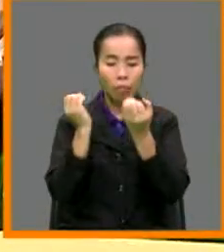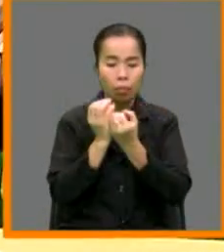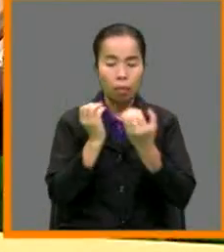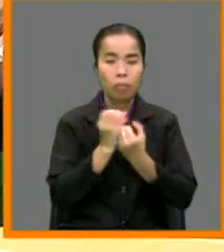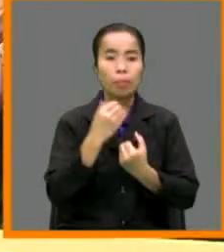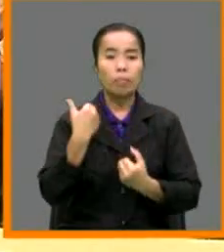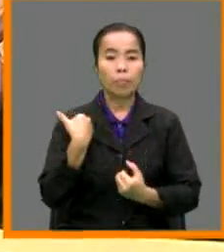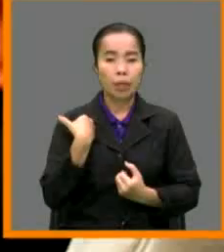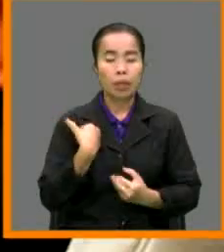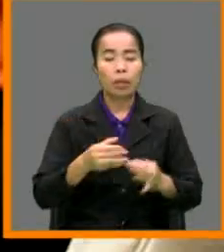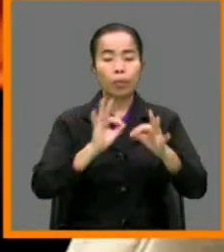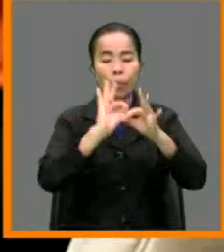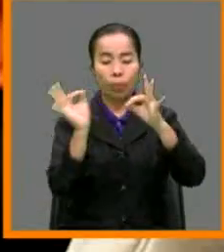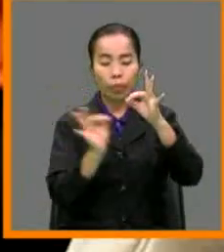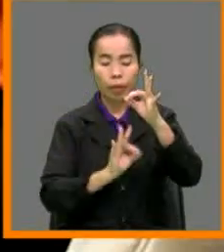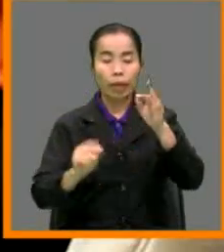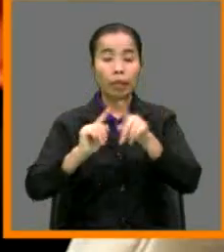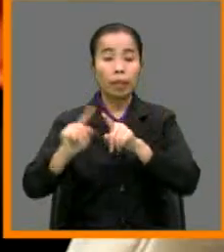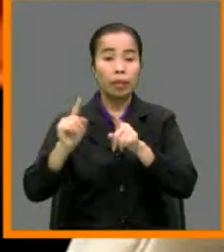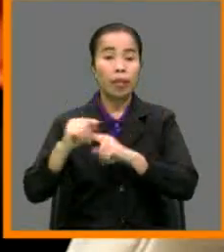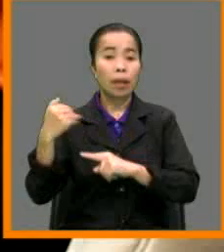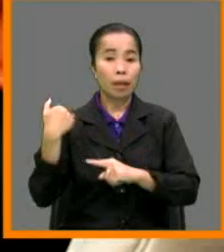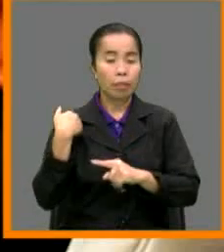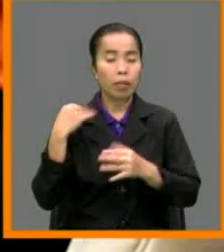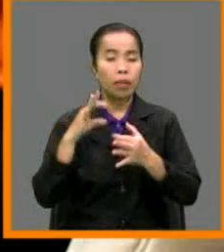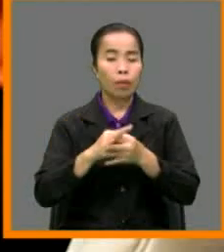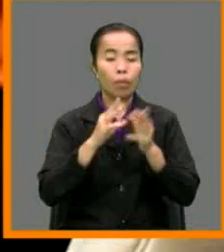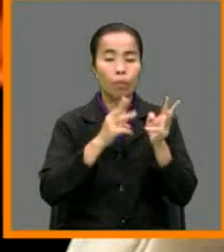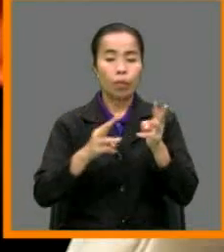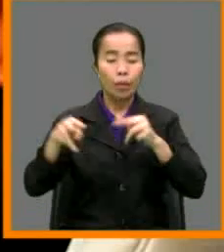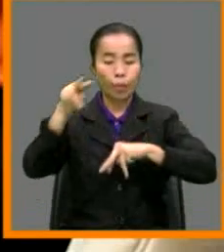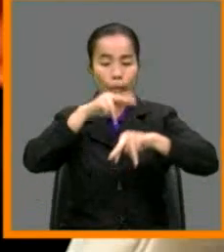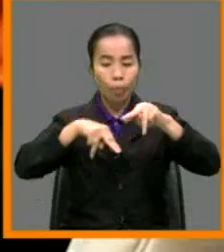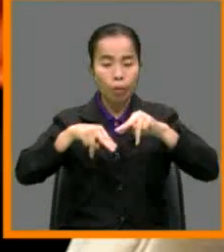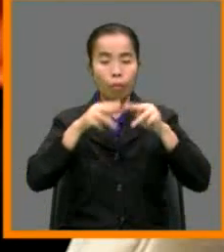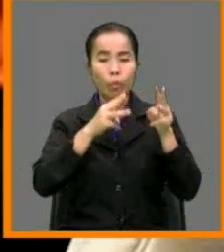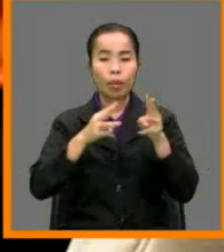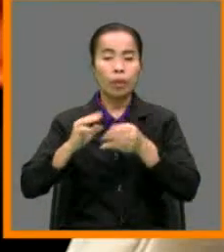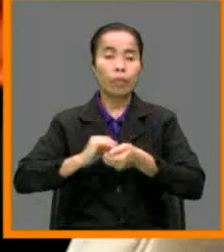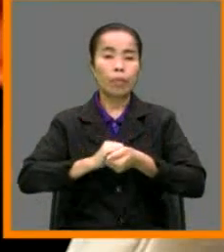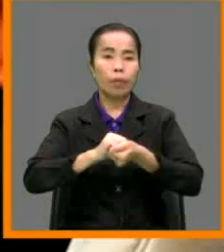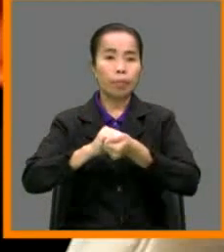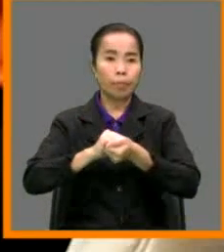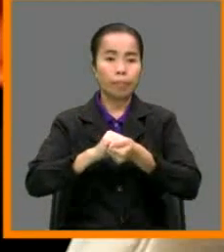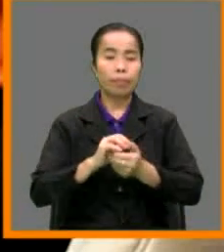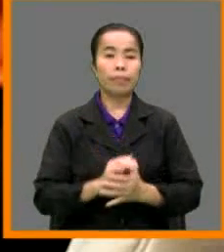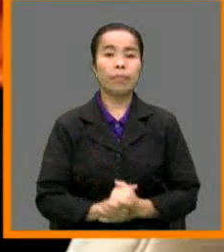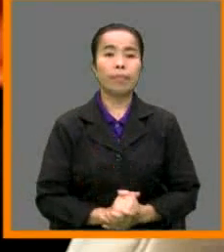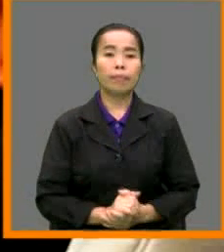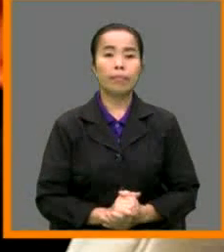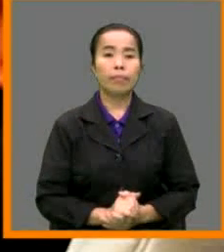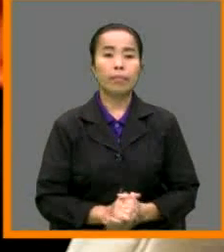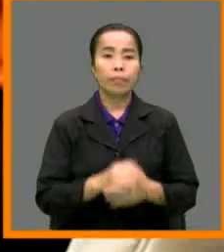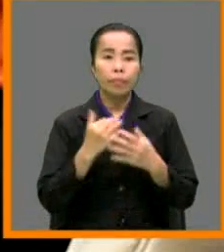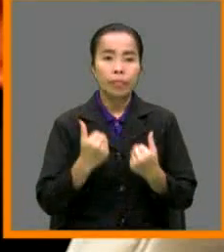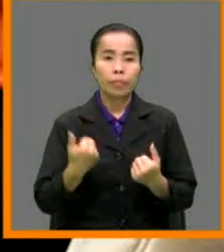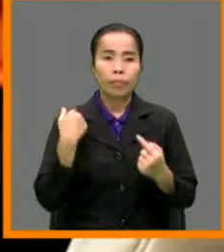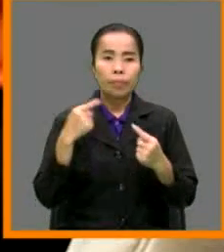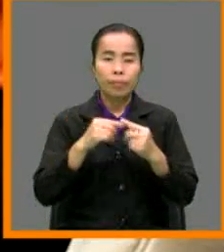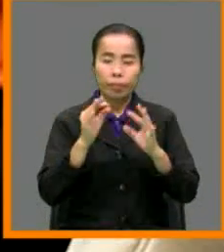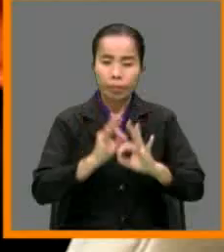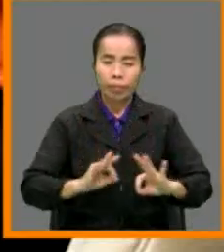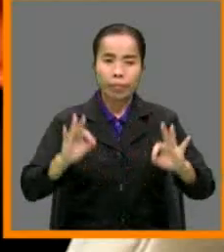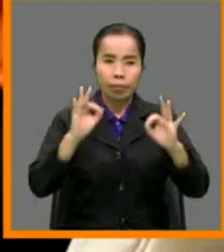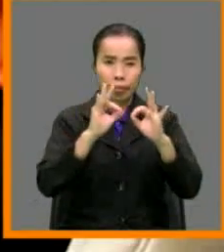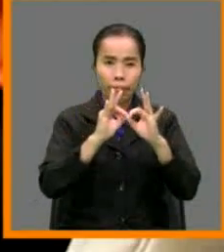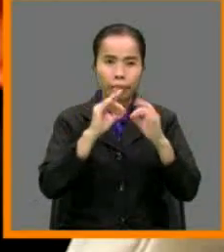นื้อหาจึงต้องมีทั้งเรื่องการปกครองประเทศและความปรองดอง รัฐธรรมนูญฉบับนี้นอกจากจะพูดถึงหลักในการป